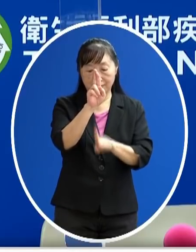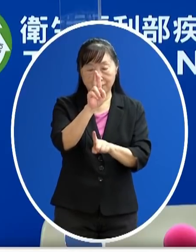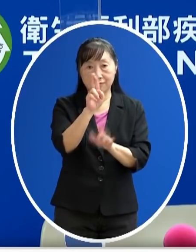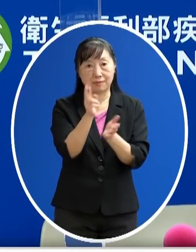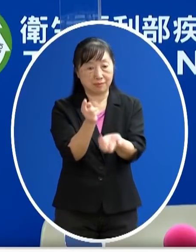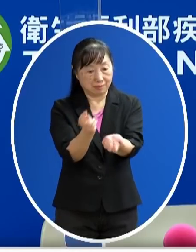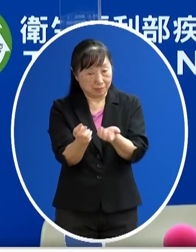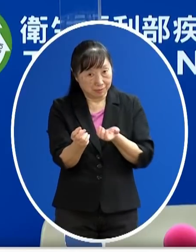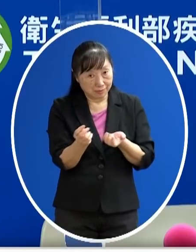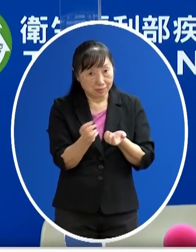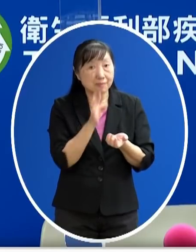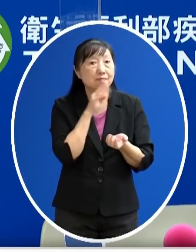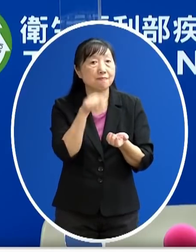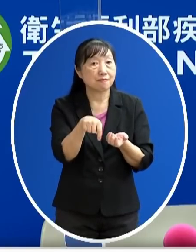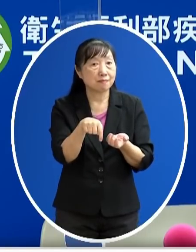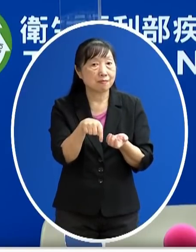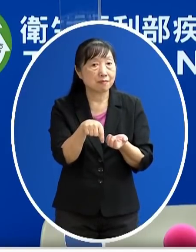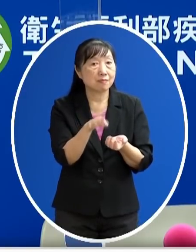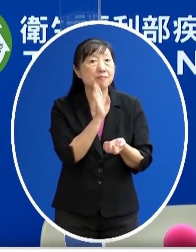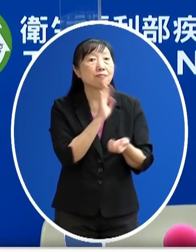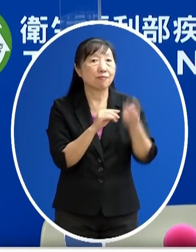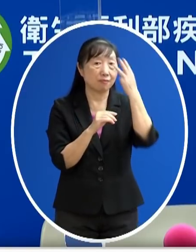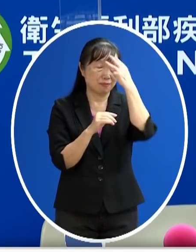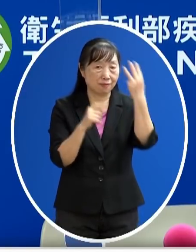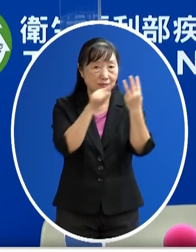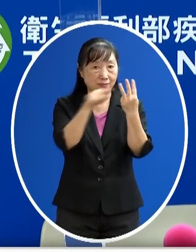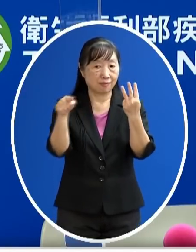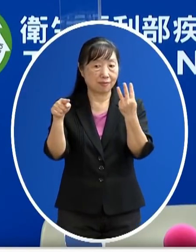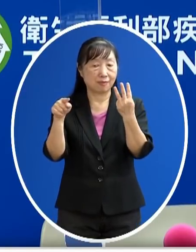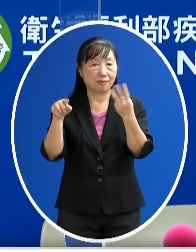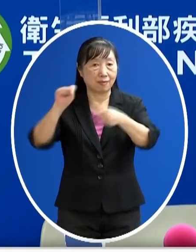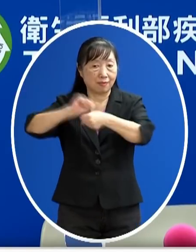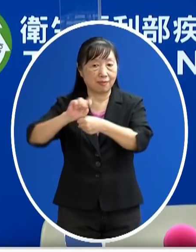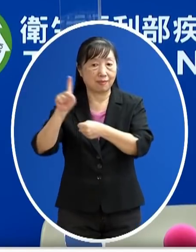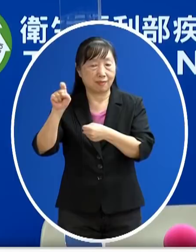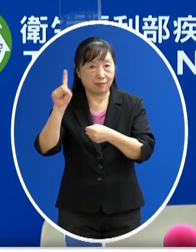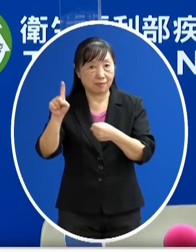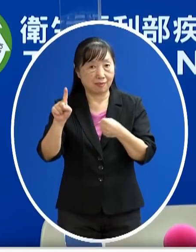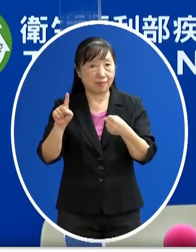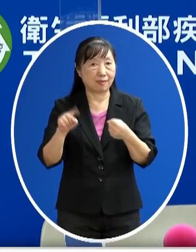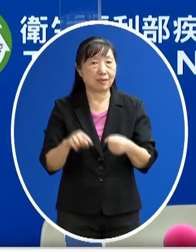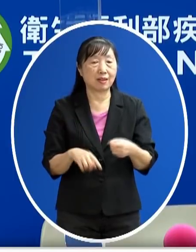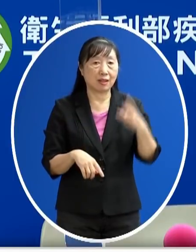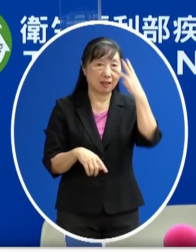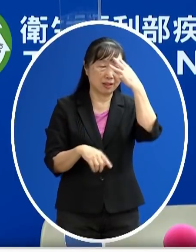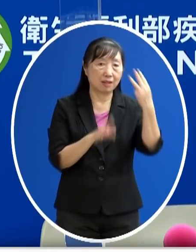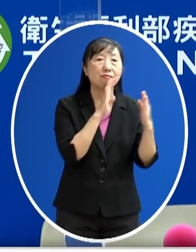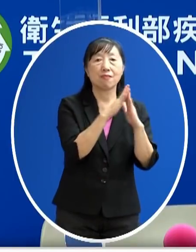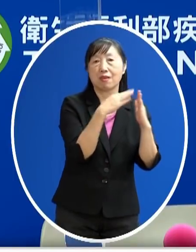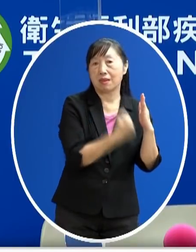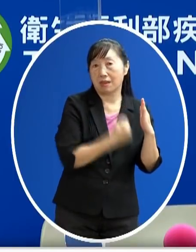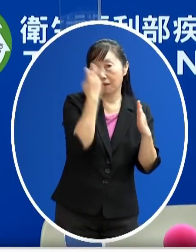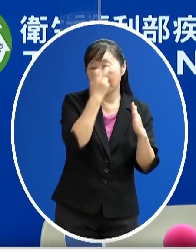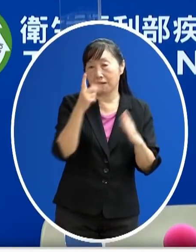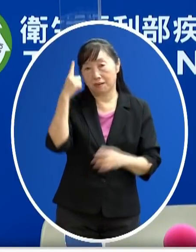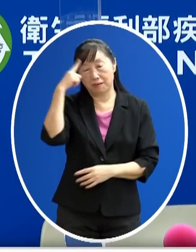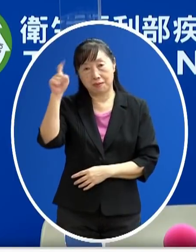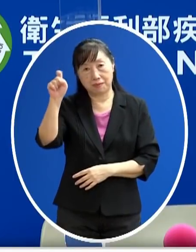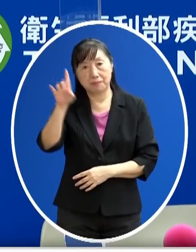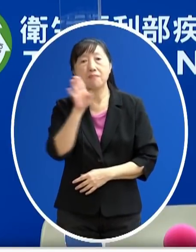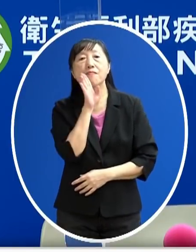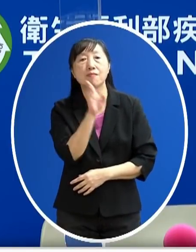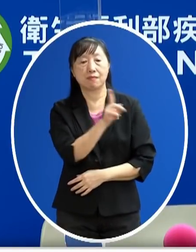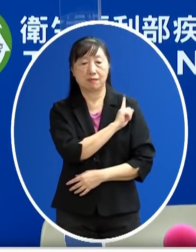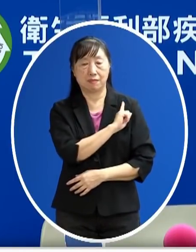109年12月31号以前都是3+11，那就是三天的居家检疫加11天的自